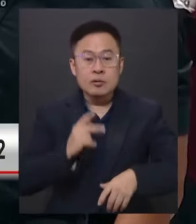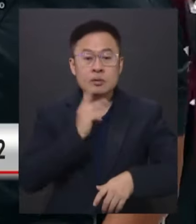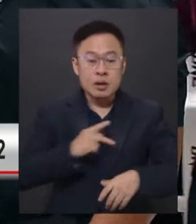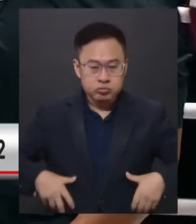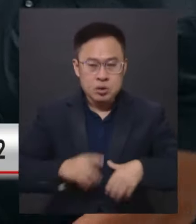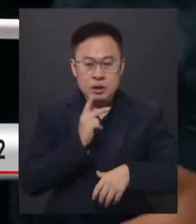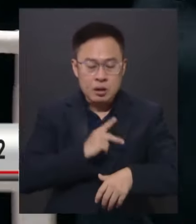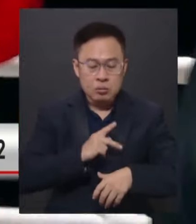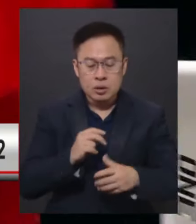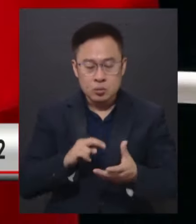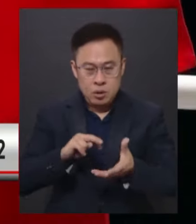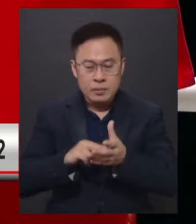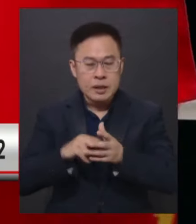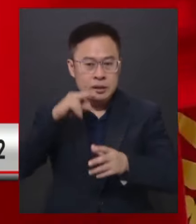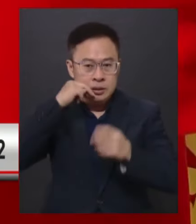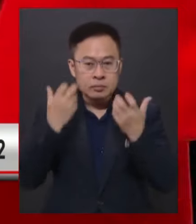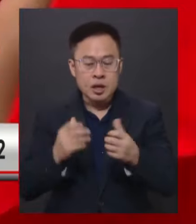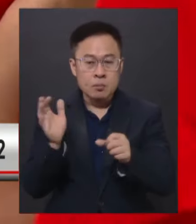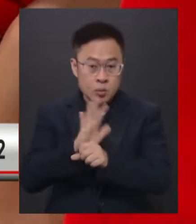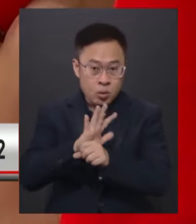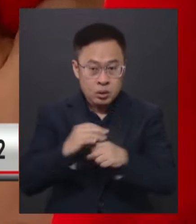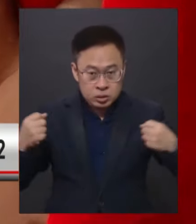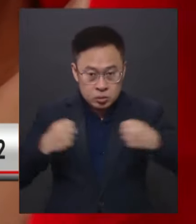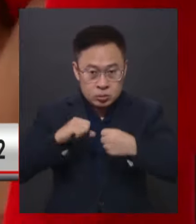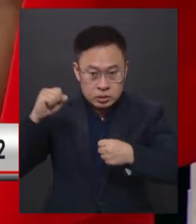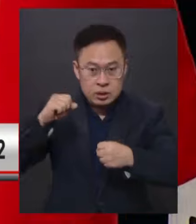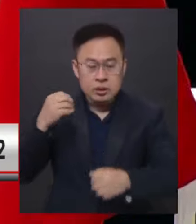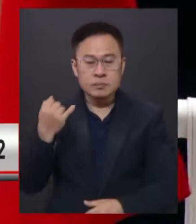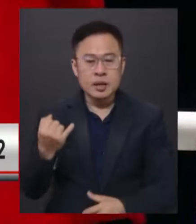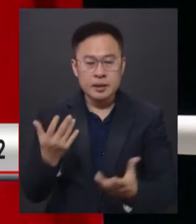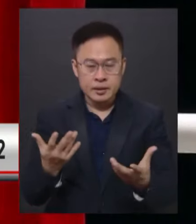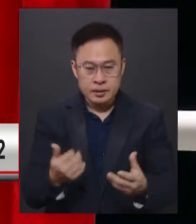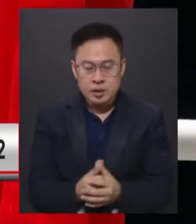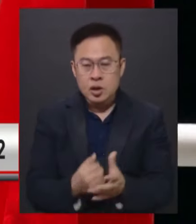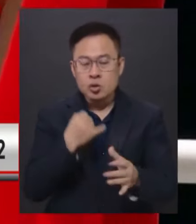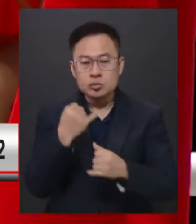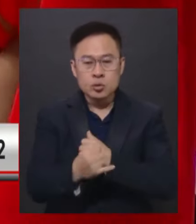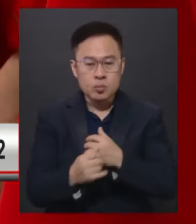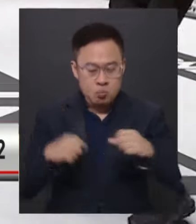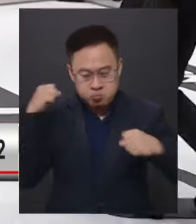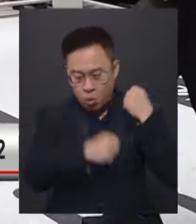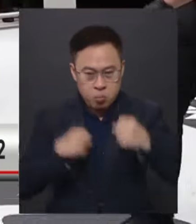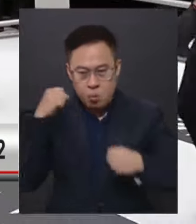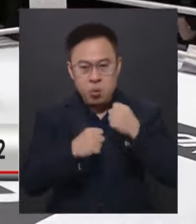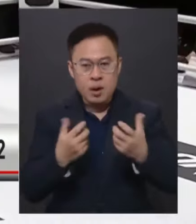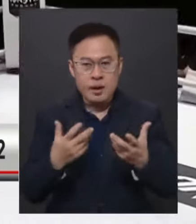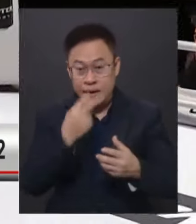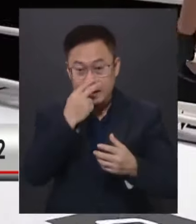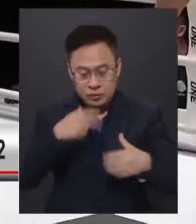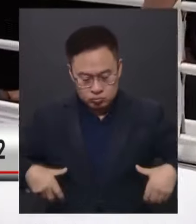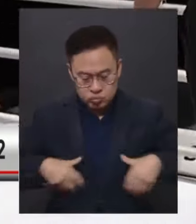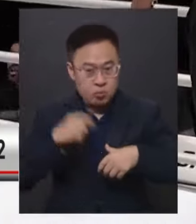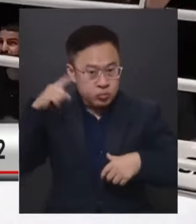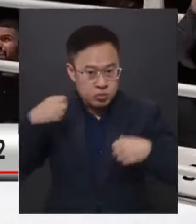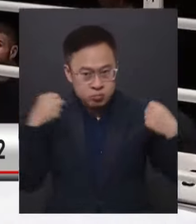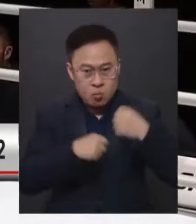นัดนี้เนี่ยซามิล่าเอาชนะได้ก็จะไม่ได้เป็นแชมป์นะแล้วก็ผลปรากฏว่าต่างฝ่ายก็ต่างแลกอาวุธกันด้วยความมั่นใจค่ะจนกระทั่ง